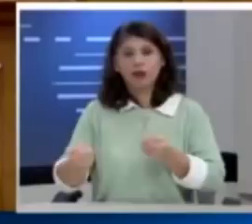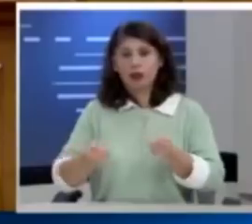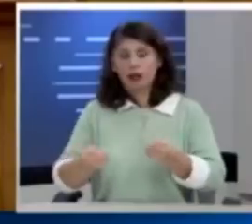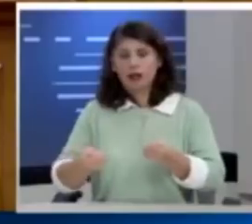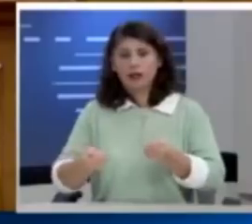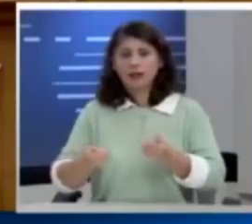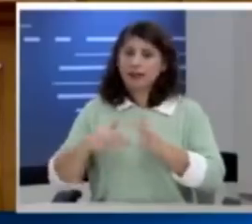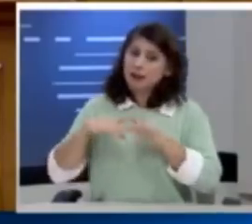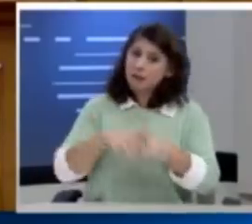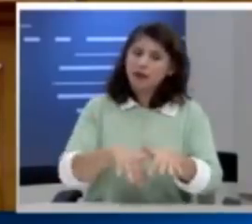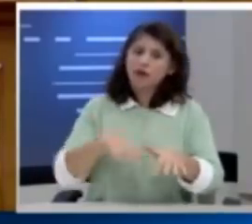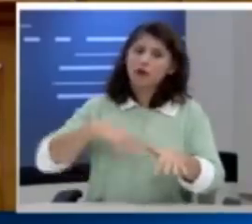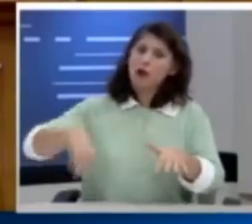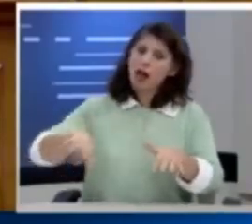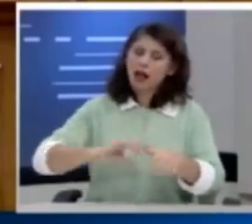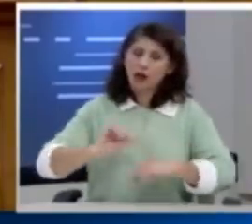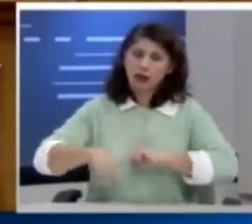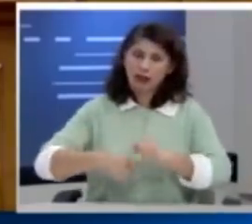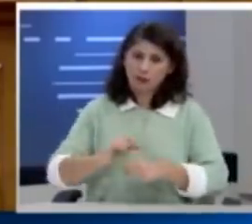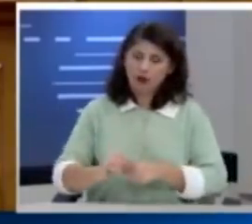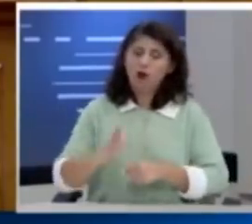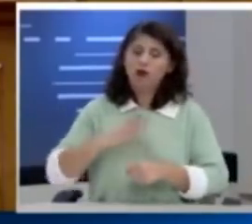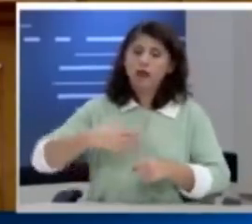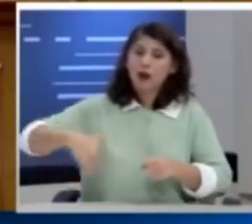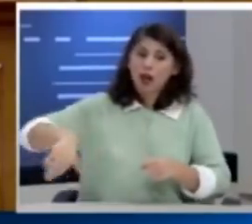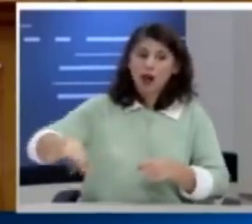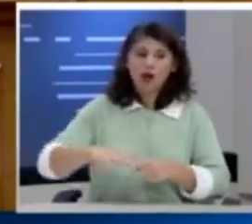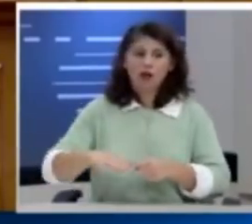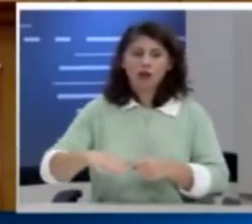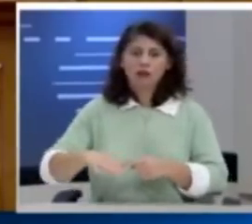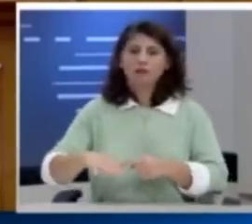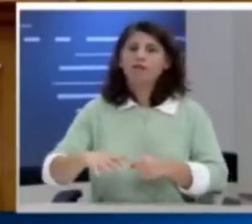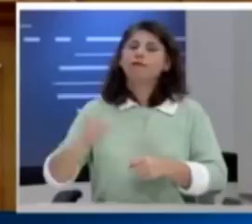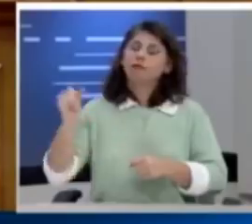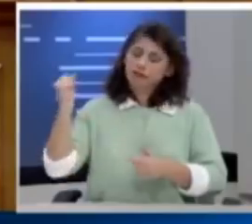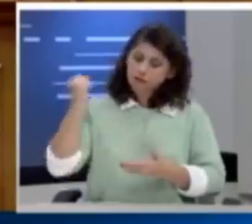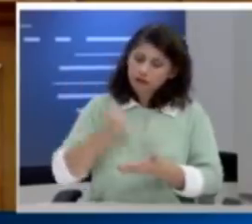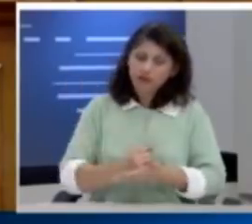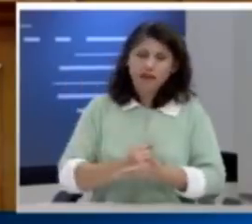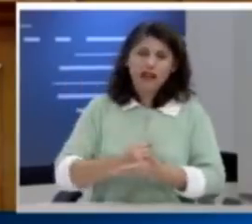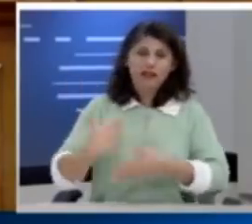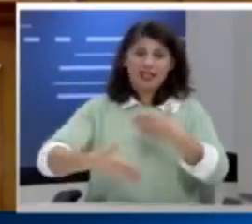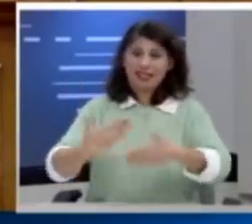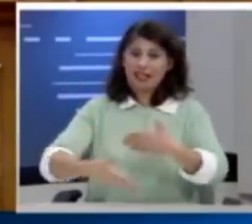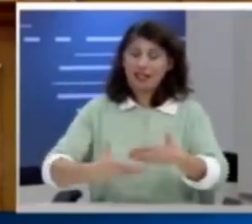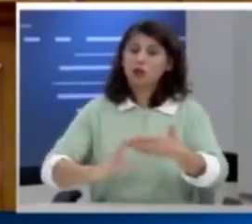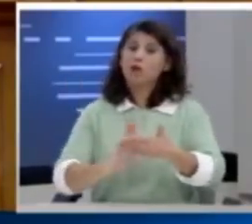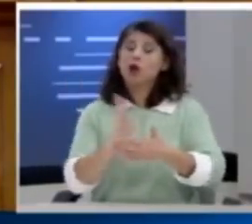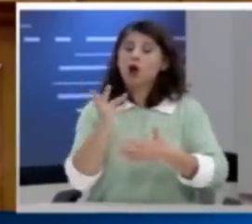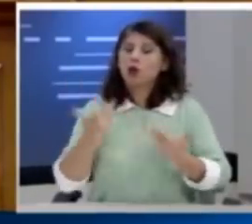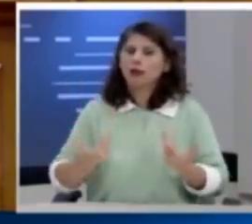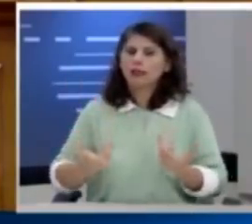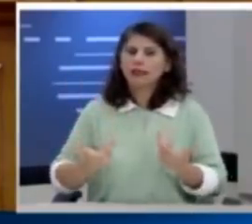της αντεπίθεσης του λαϊκού κινήματος, ώστε ο λαός να βάλει την πραγματική σφραγίδα τους εξελίξεις. Πρόοδος